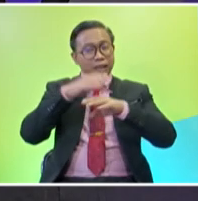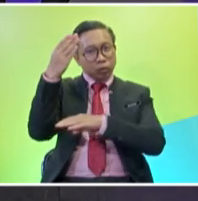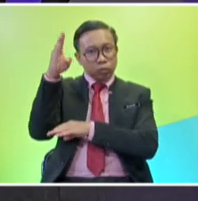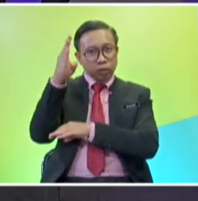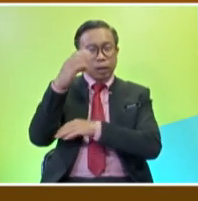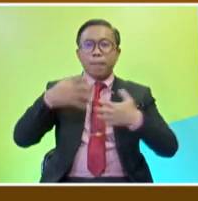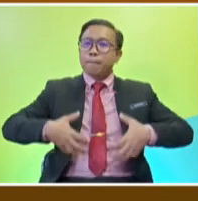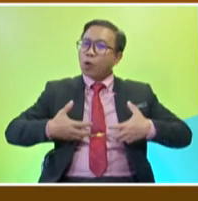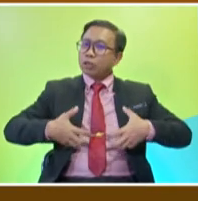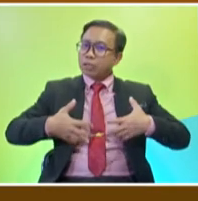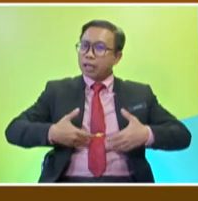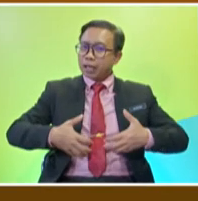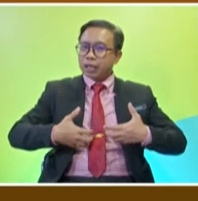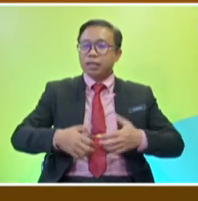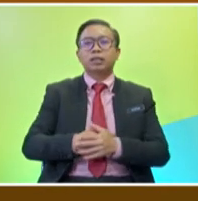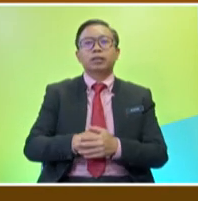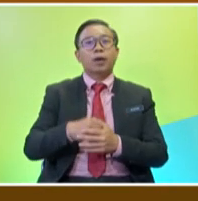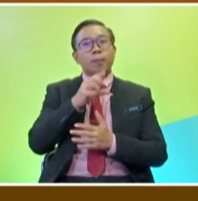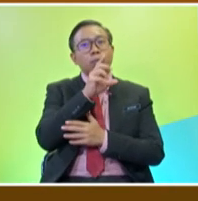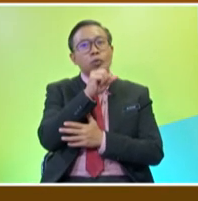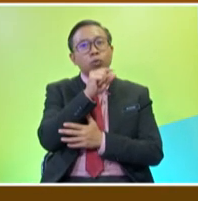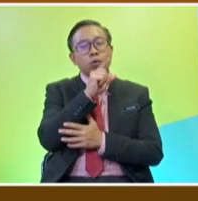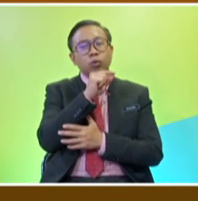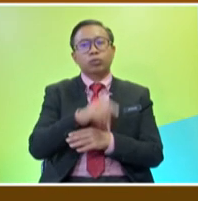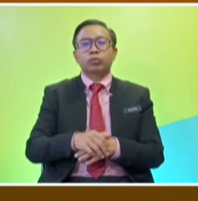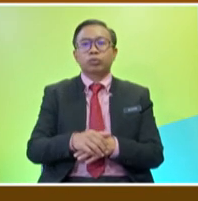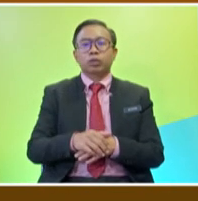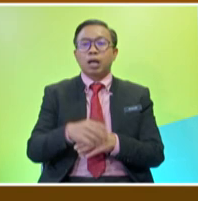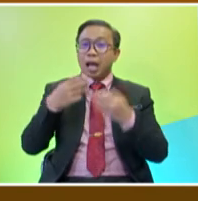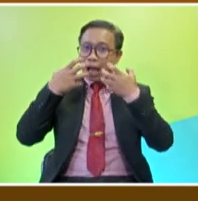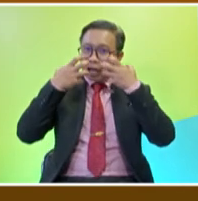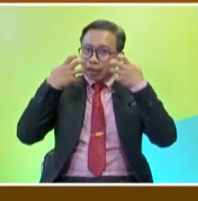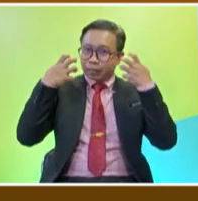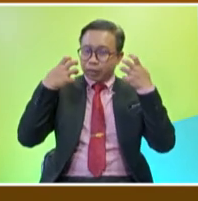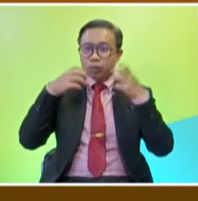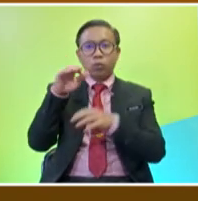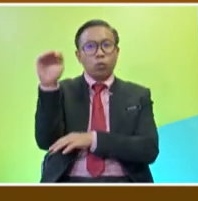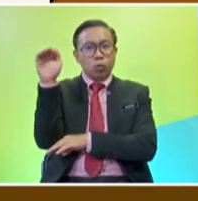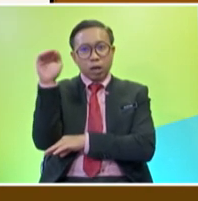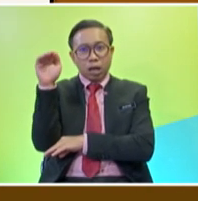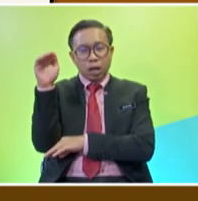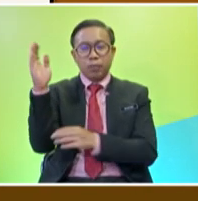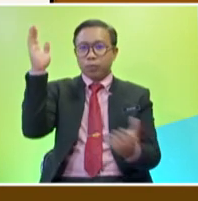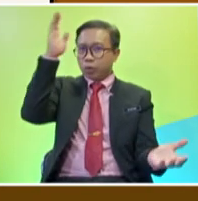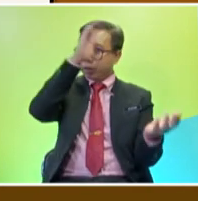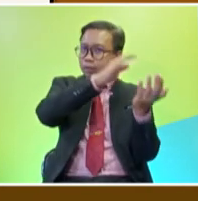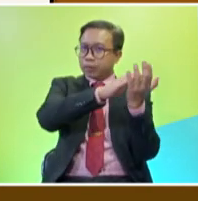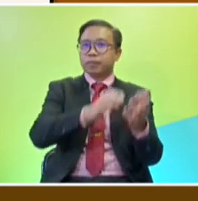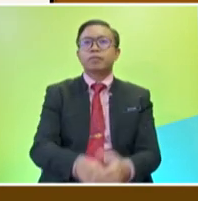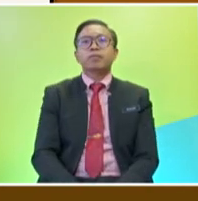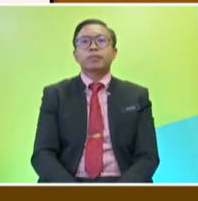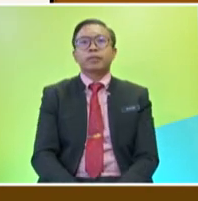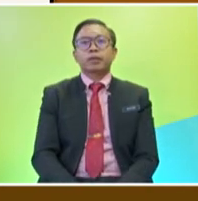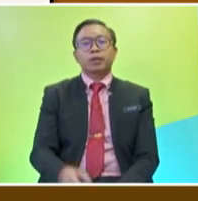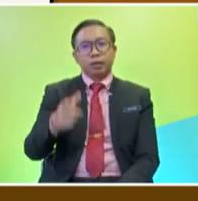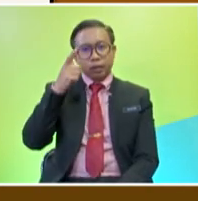burung kemudian merupakan hewan jenis karnivora seperti harimau bengal ular dan juga buaya seterusnya kita lihat